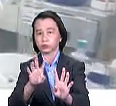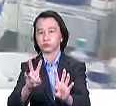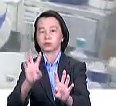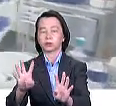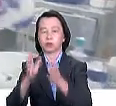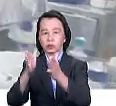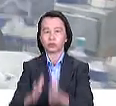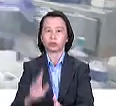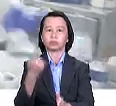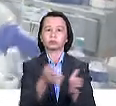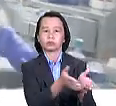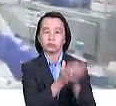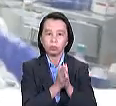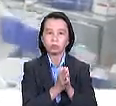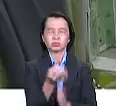4,274 pemohon sahaja.